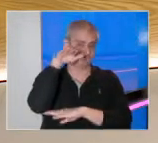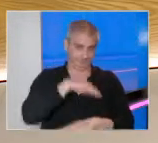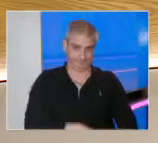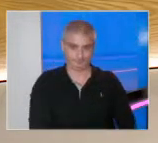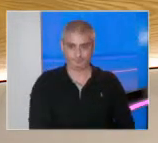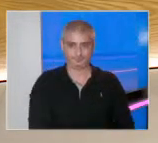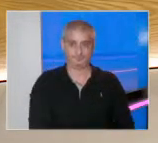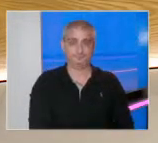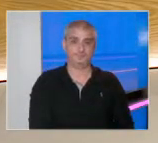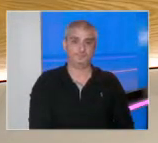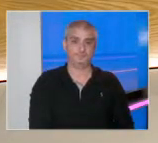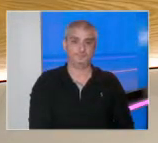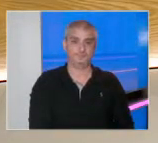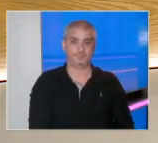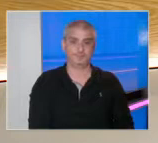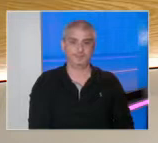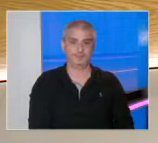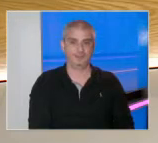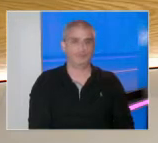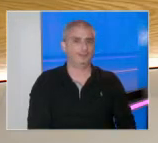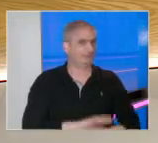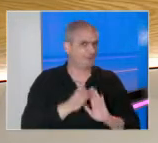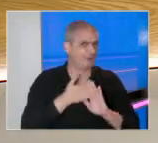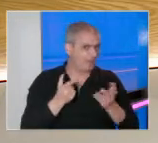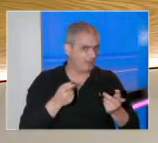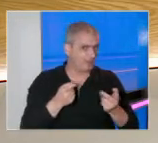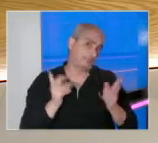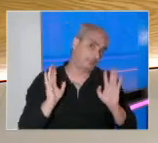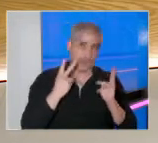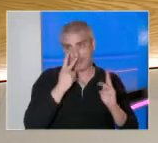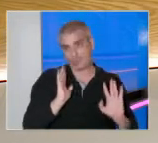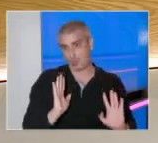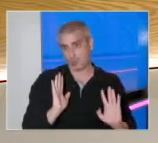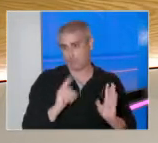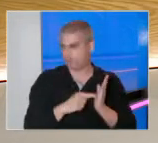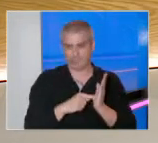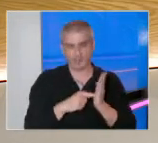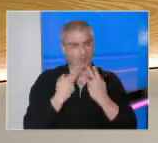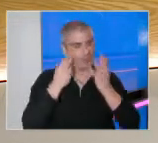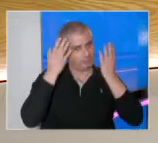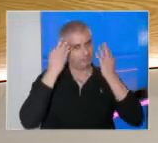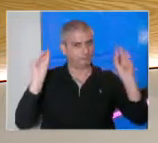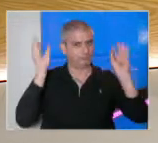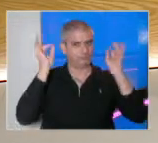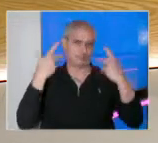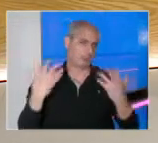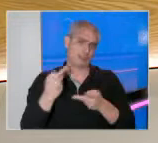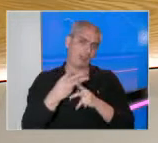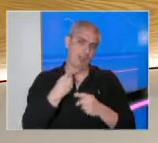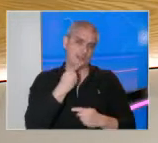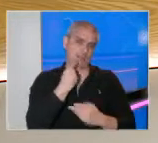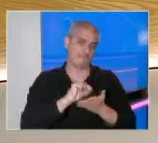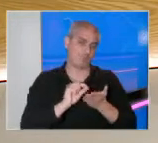מייק פומפאו, לערב הסעודית. וכל זה צריך לומר לכאורה, כי אין הודעה רשמית, אלא רק